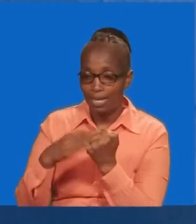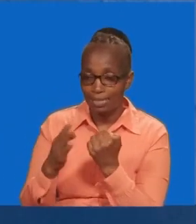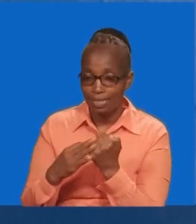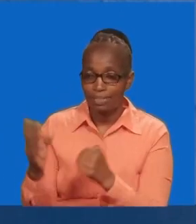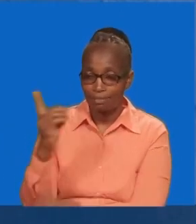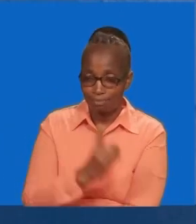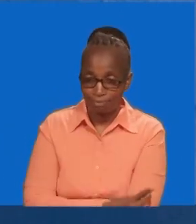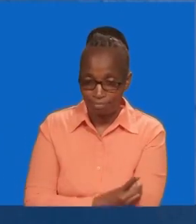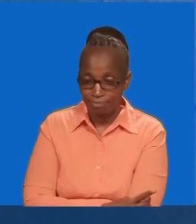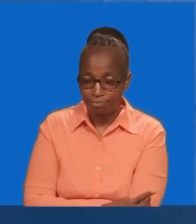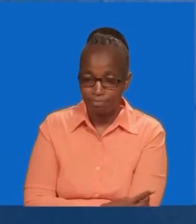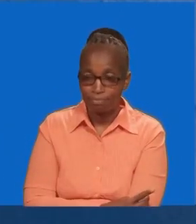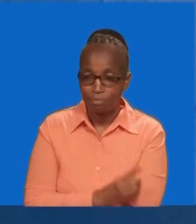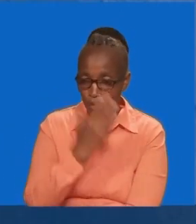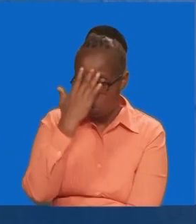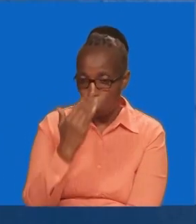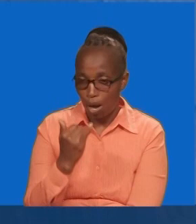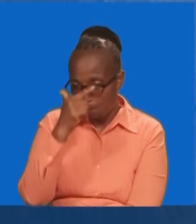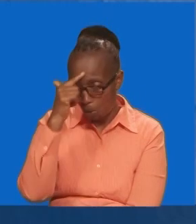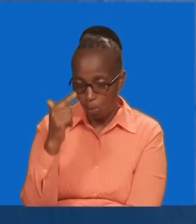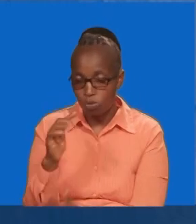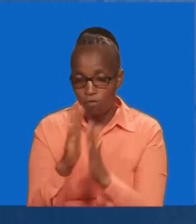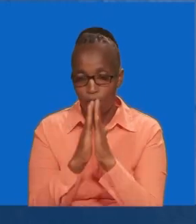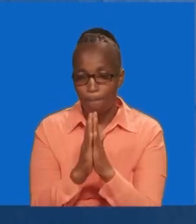15 matunda ya maombi.